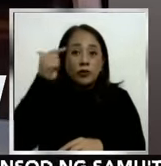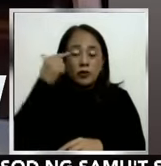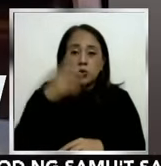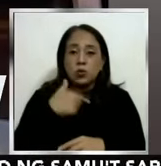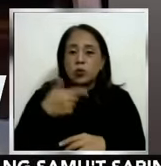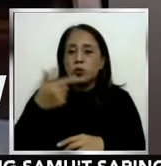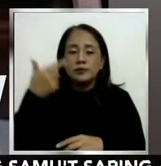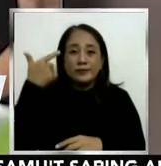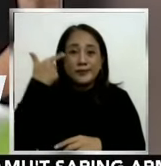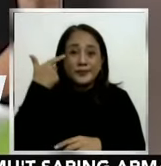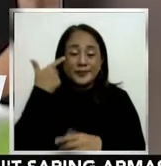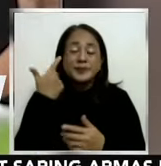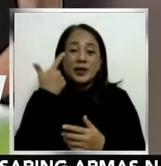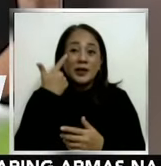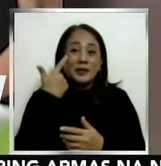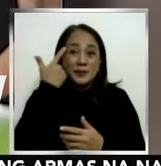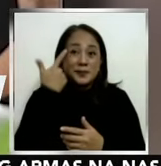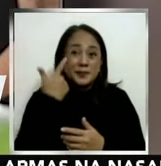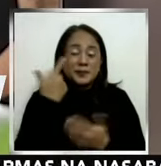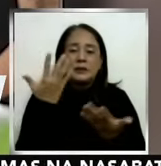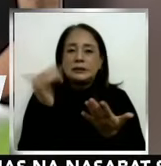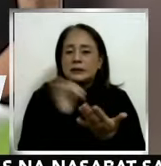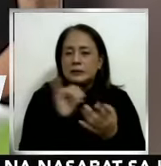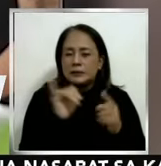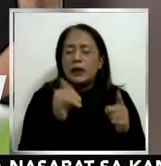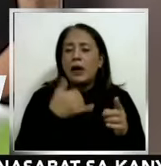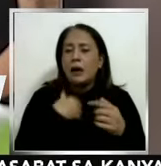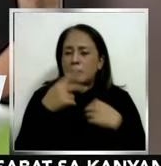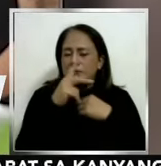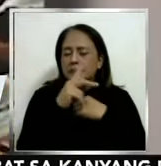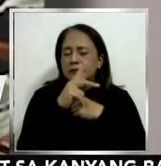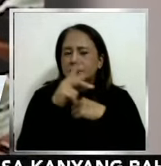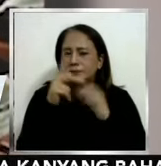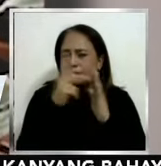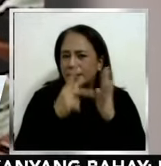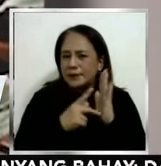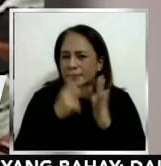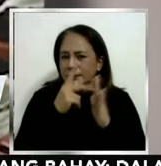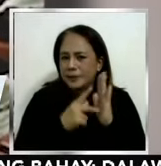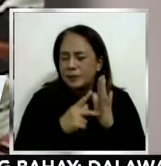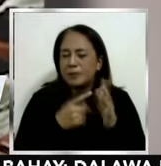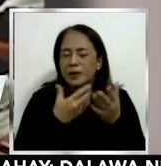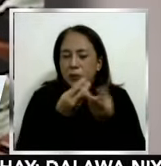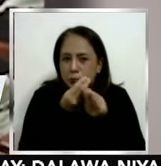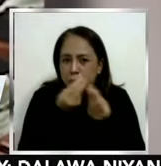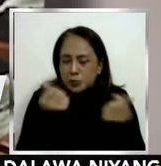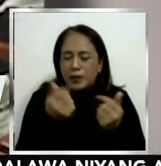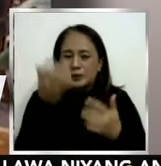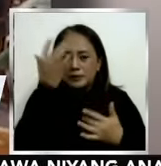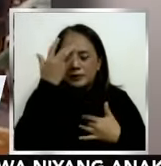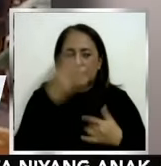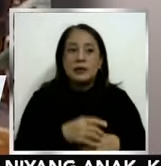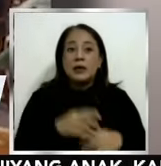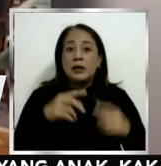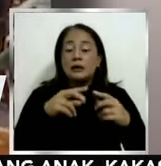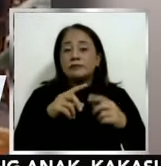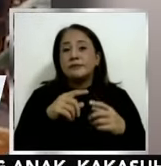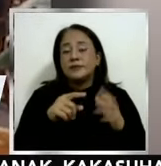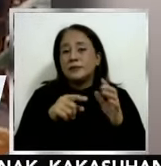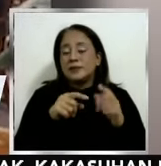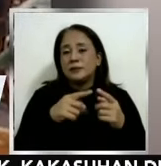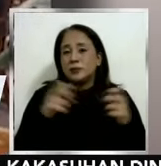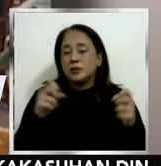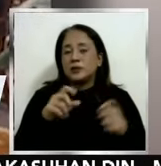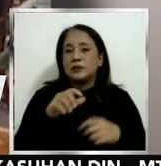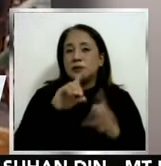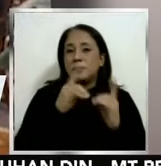na pamahalaan ng sarili nitong mga polisiya para maabatan ang sakit. Taliwas ito sa kautusan ng Department of Agriculture na